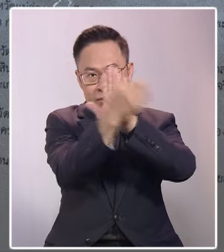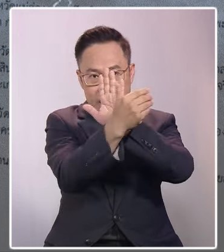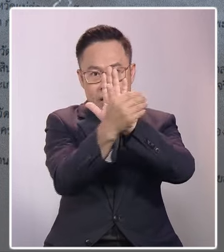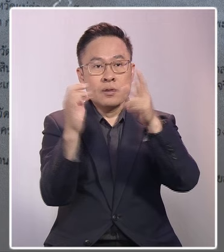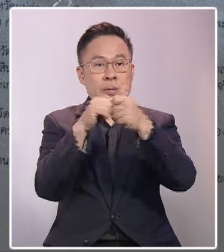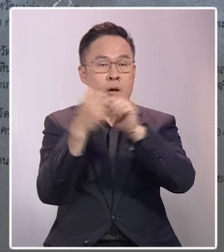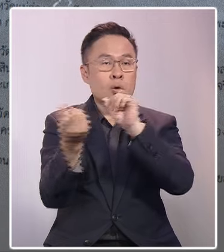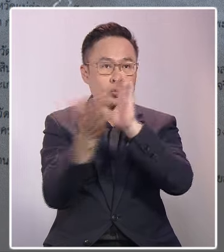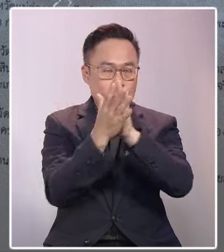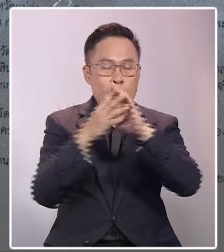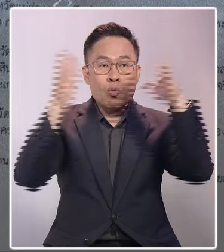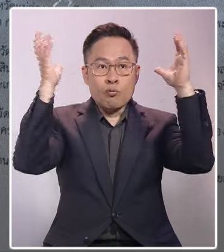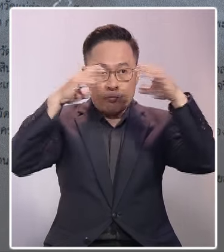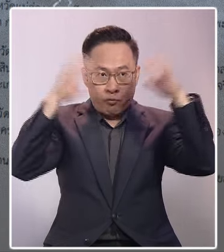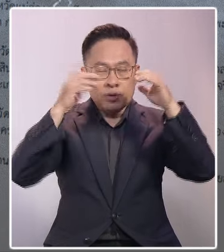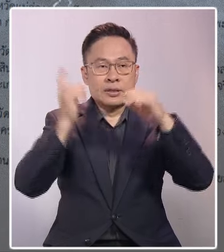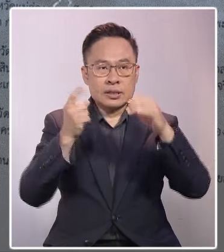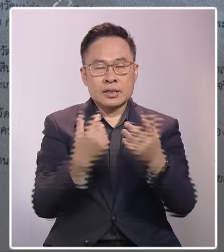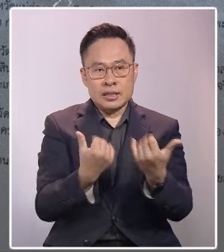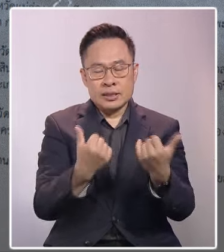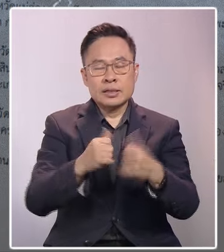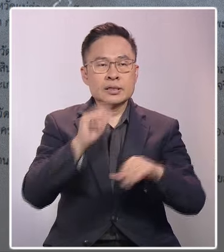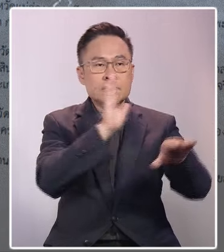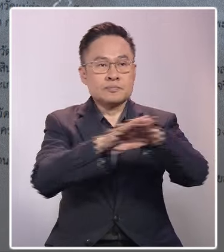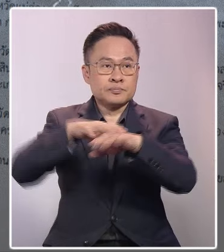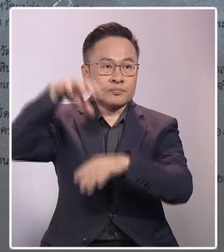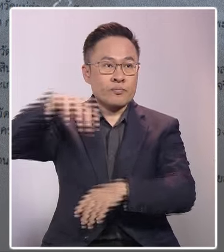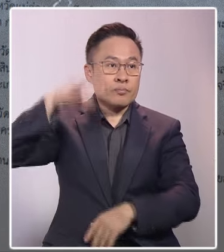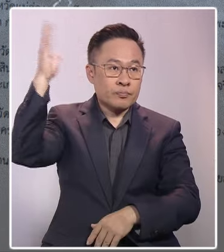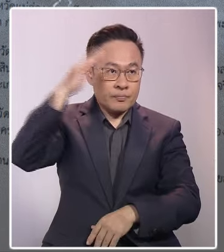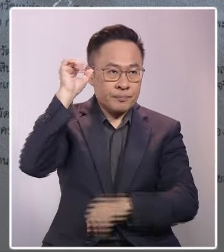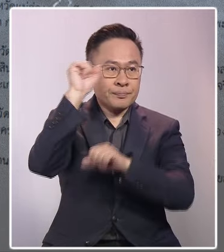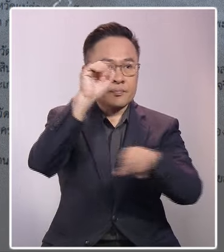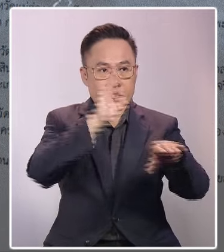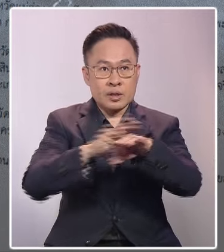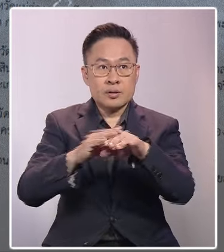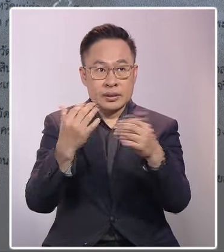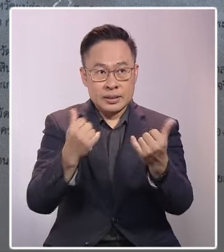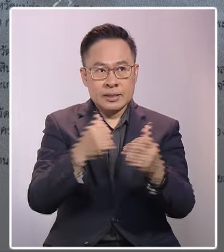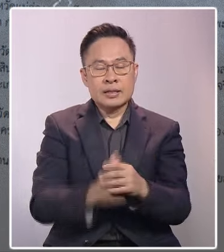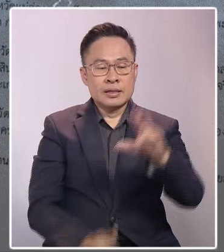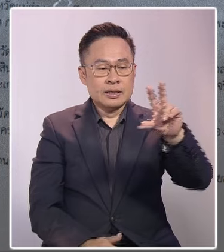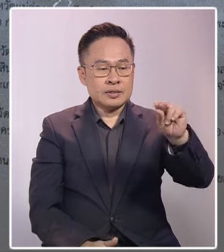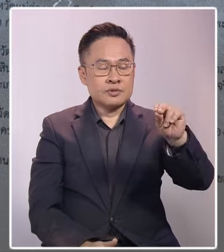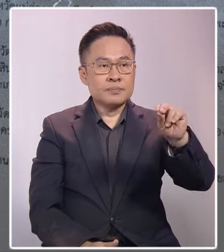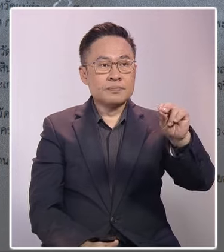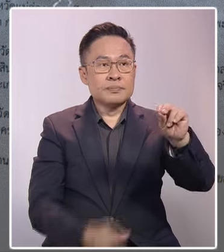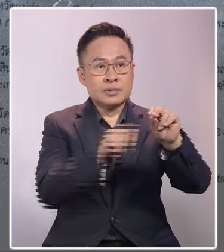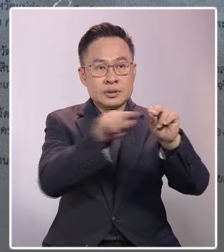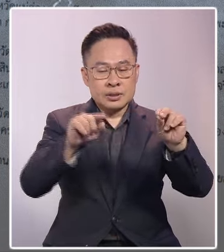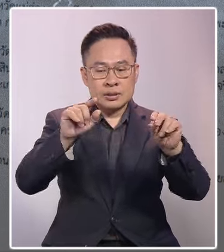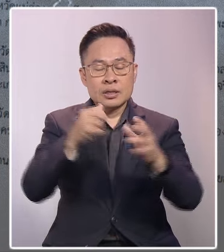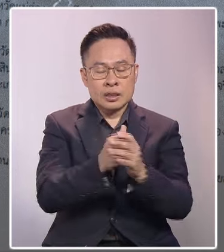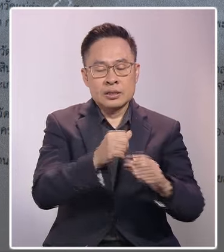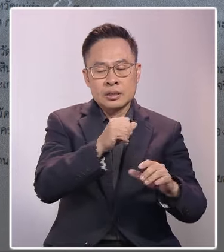ฝนฟ้าคะนอนนะครับก็อ่ะเป็นไปตามที่เราได้ขึ้นอยู่ที่หน้าจอนะครับเ่อ 30-1ตุลาคมแล้วก็หลังจากนั้น